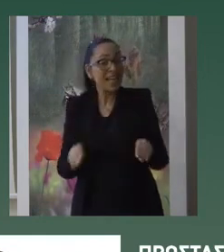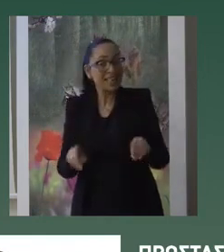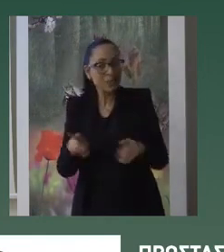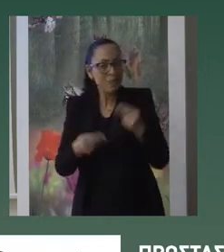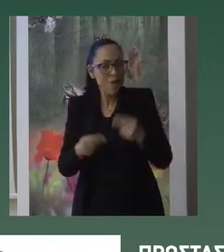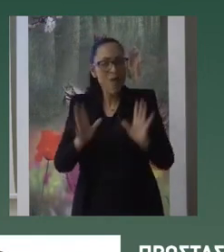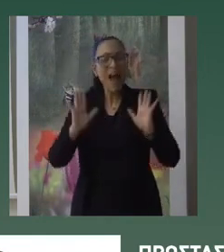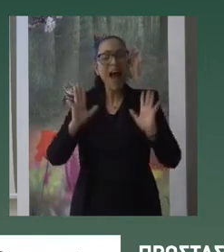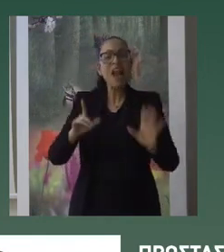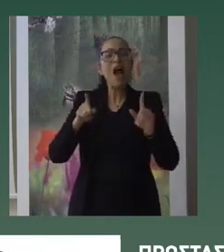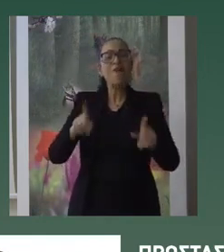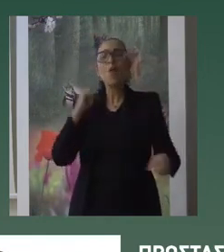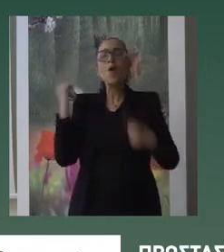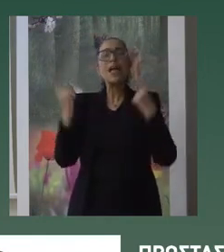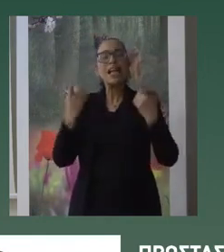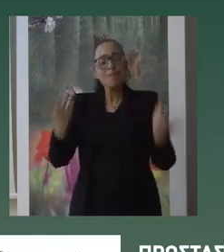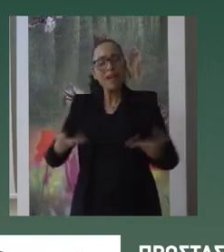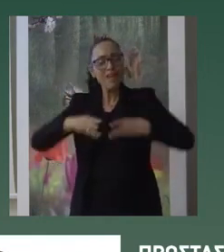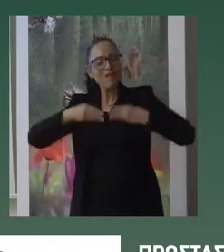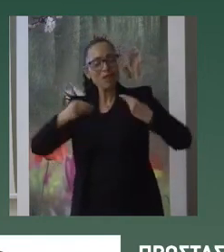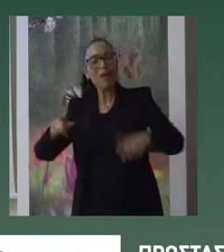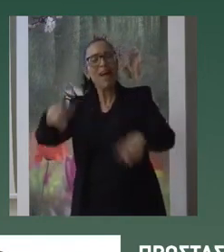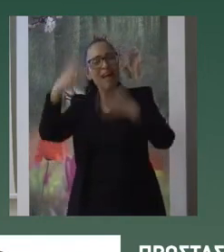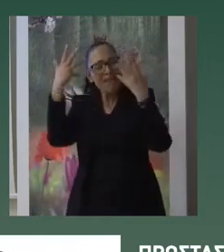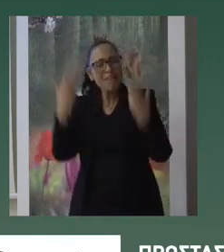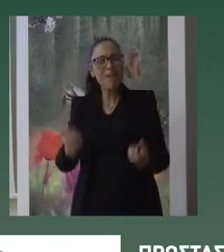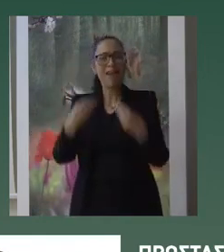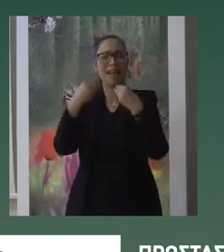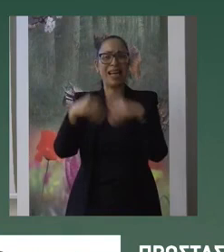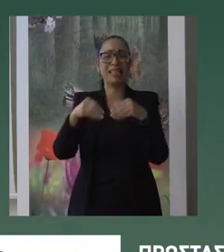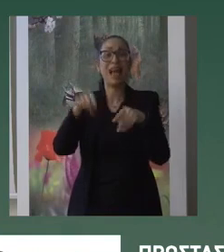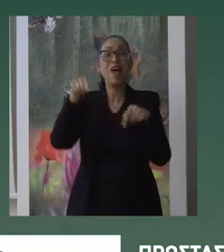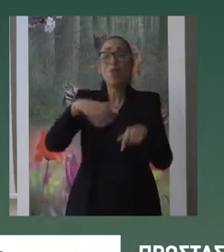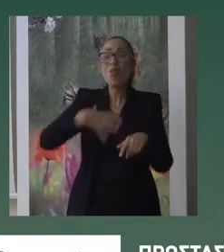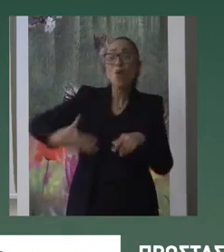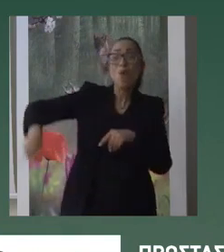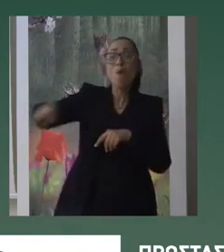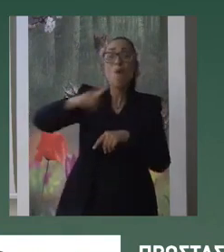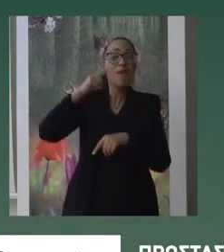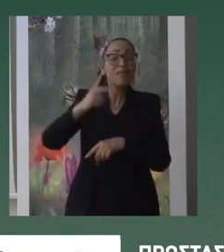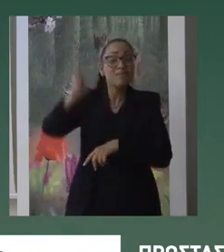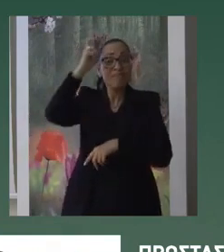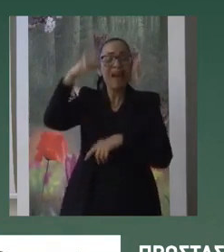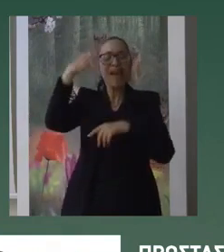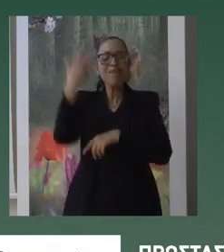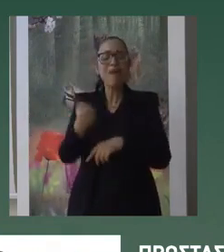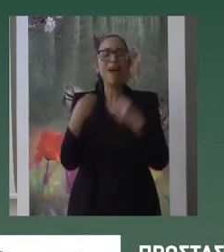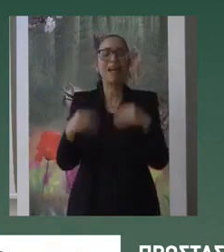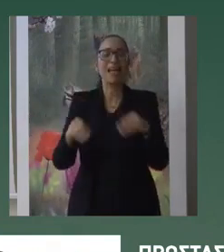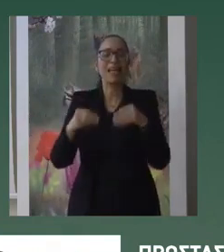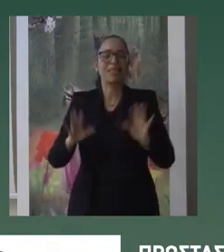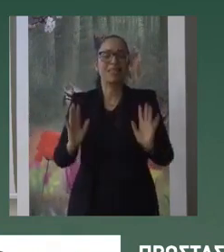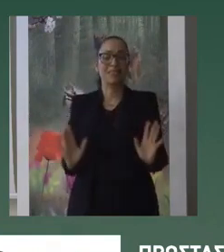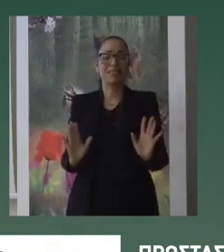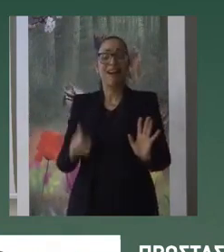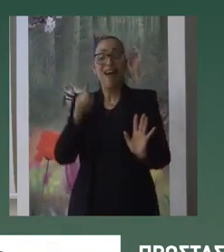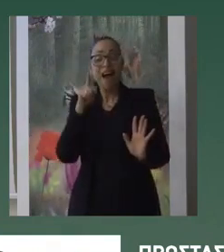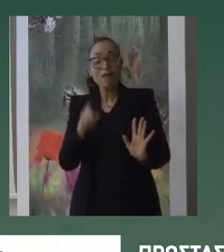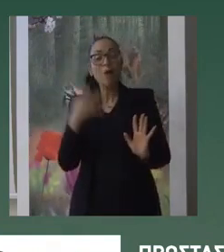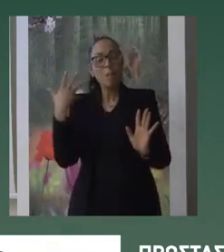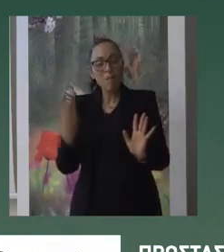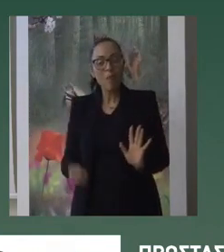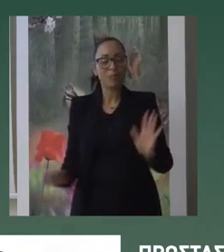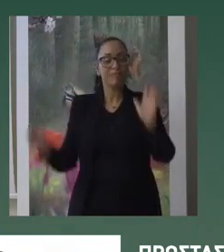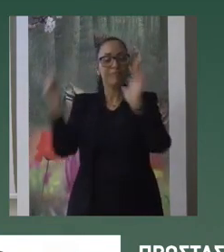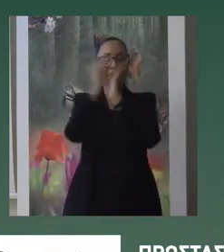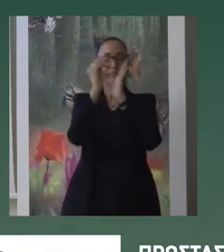δημιουργεί ένα κλίμα ευαισθητοποίησης ότι υπάρχουν λύσεις. Γιατί εγώ αυτό θα ήθελα να κρατήσετε. Υπάρχουν λύσεις. Αρκεί αυτές οι λύσεις να μπουν